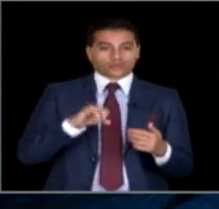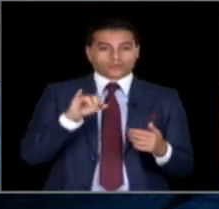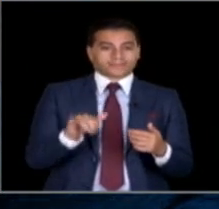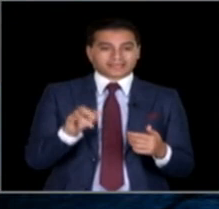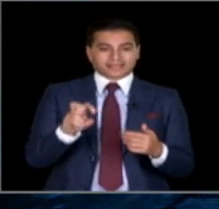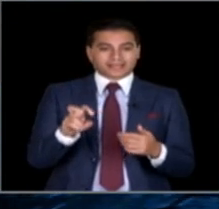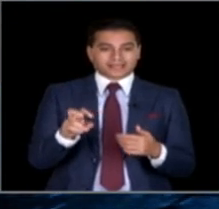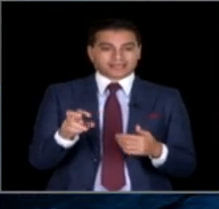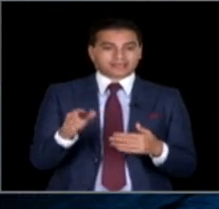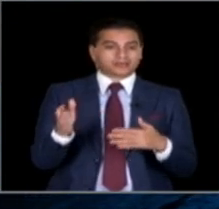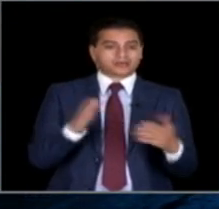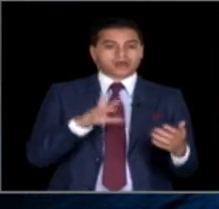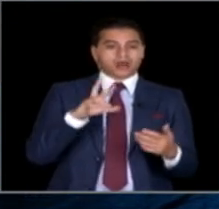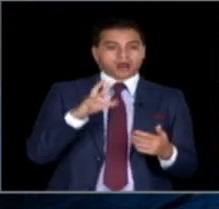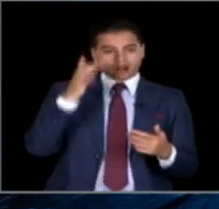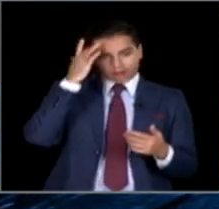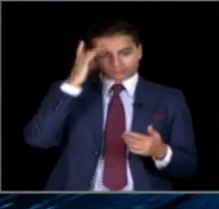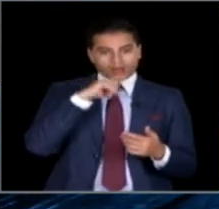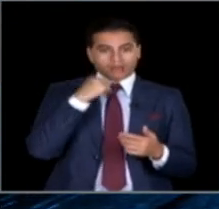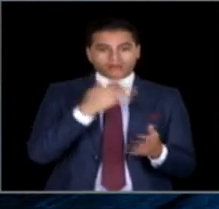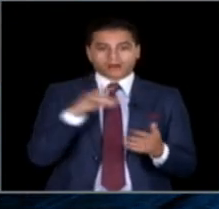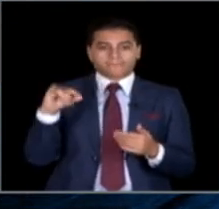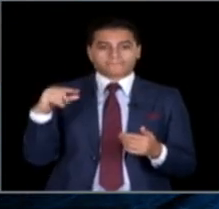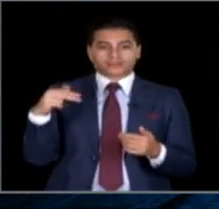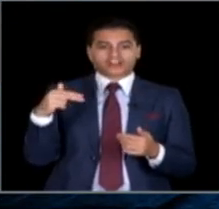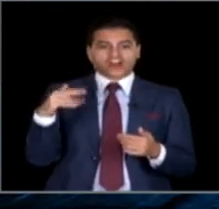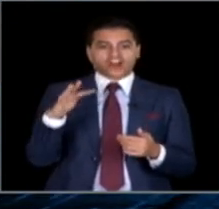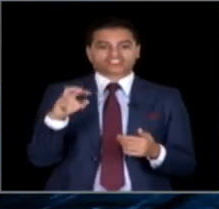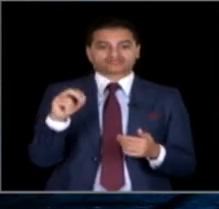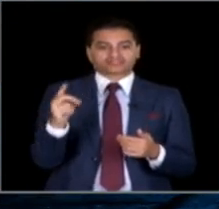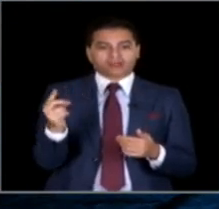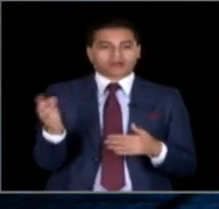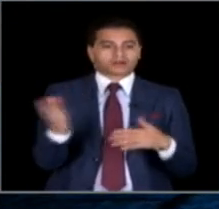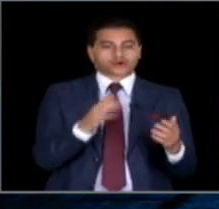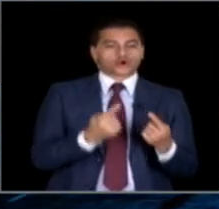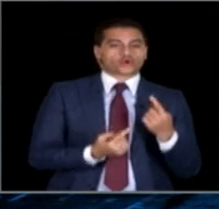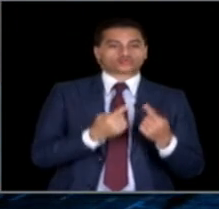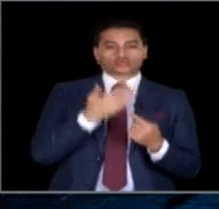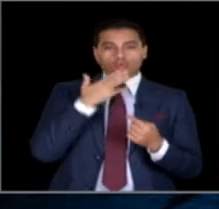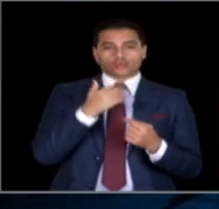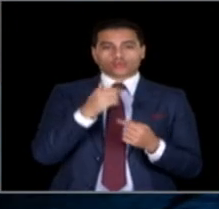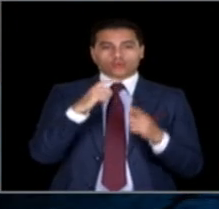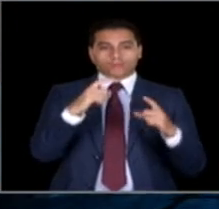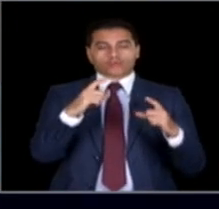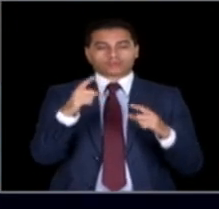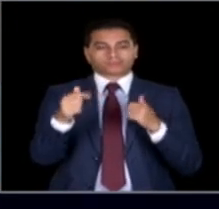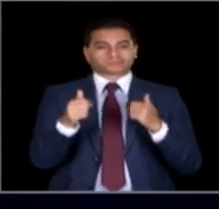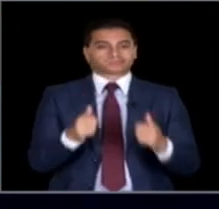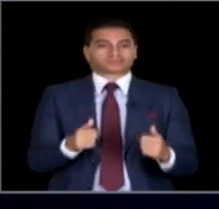ساو تومي وبرنسيب، الرأس الأخضر، مدغشقر، جزر القمر.